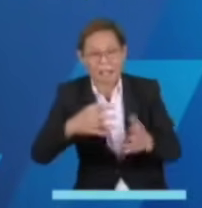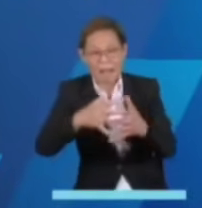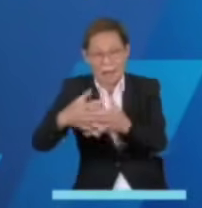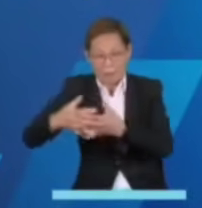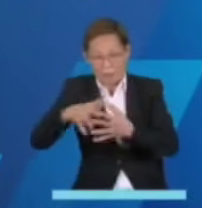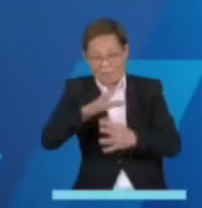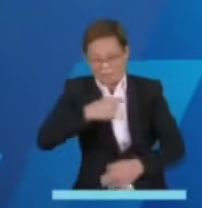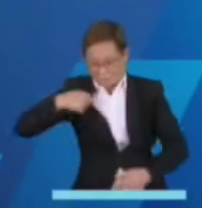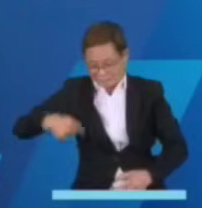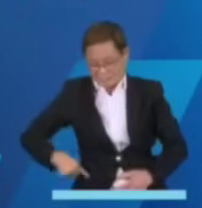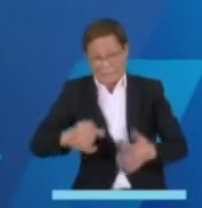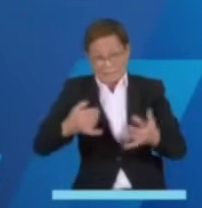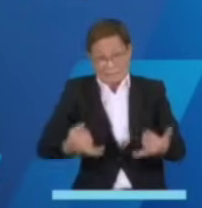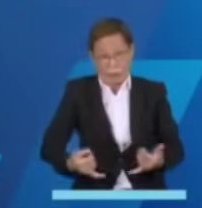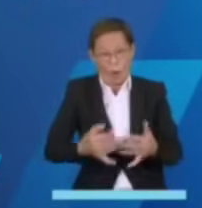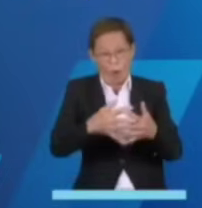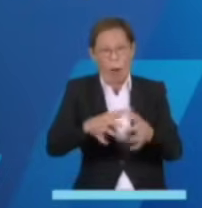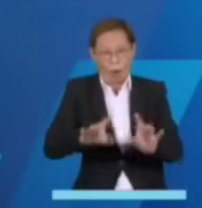kini Australia